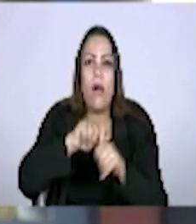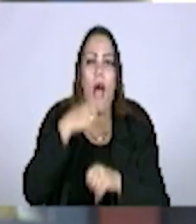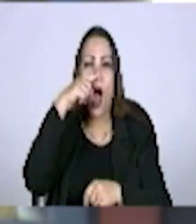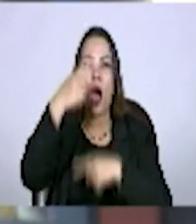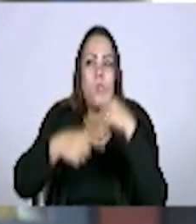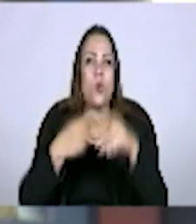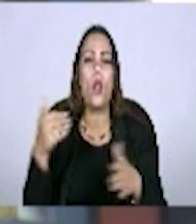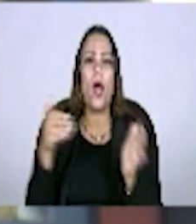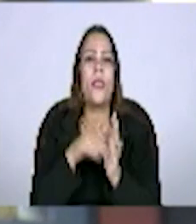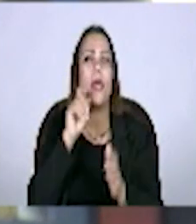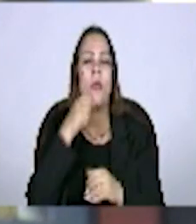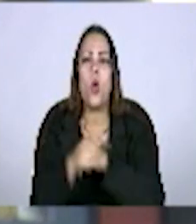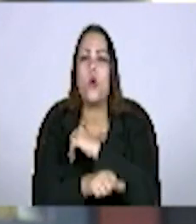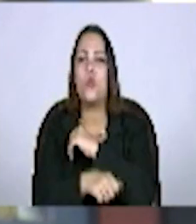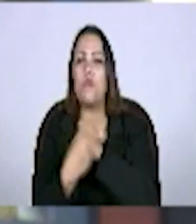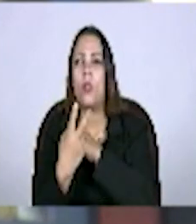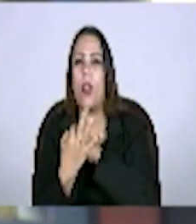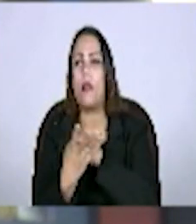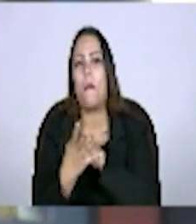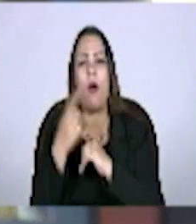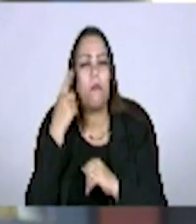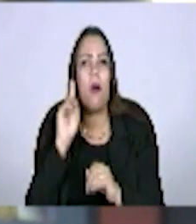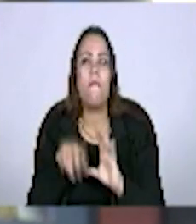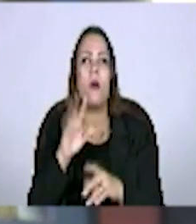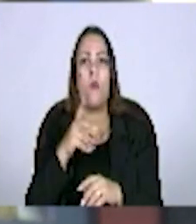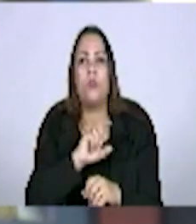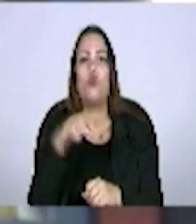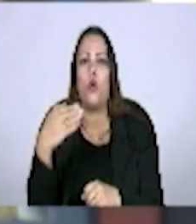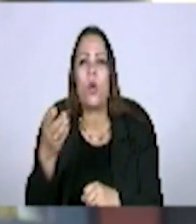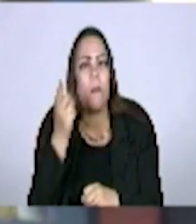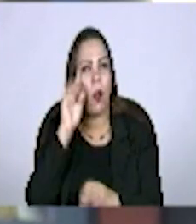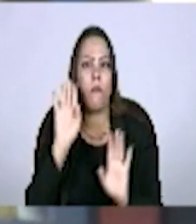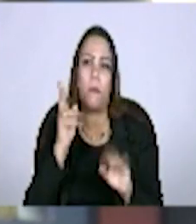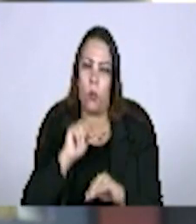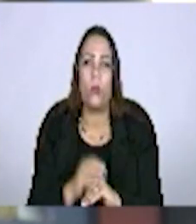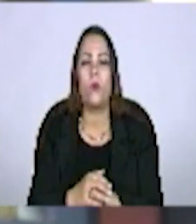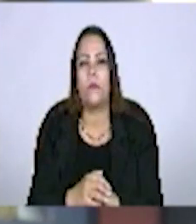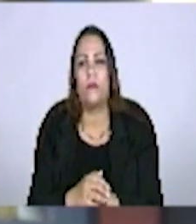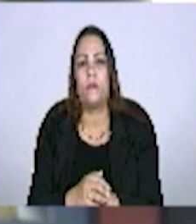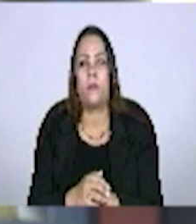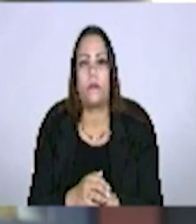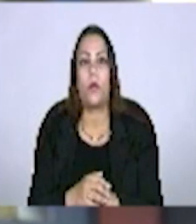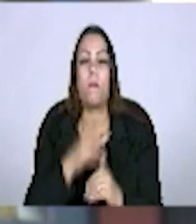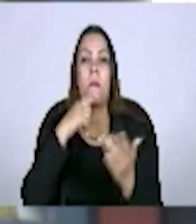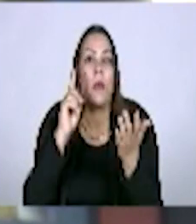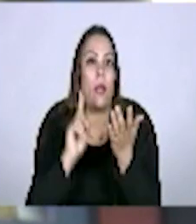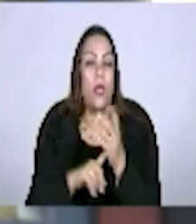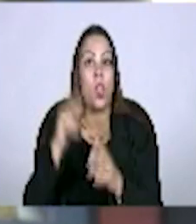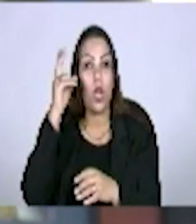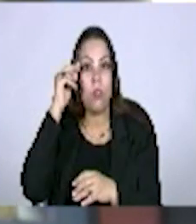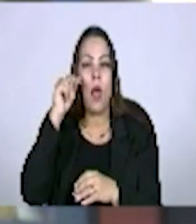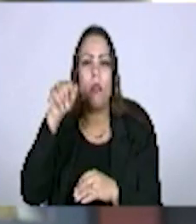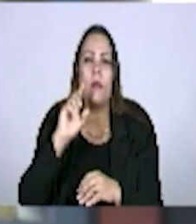يستمر لمده اسابيع وربما يستمر لمده شهور بالتاكيد اسرائيل